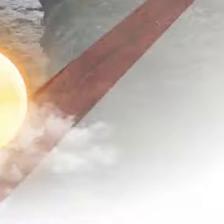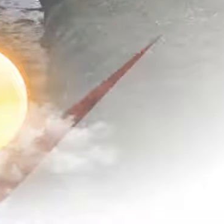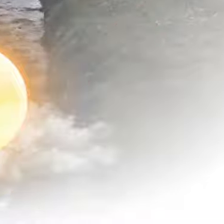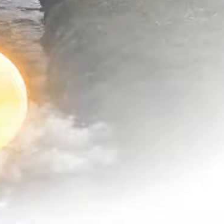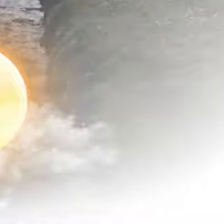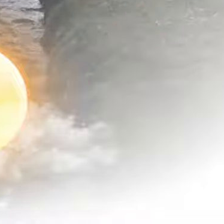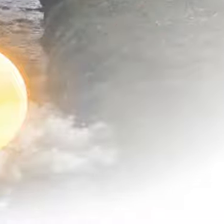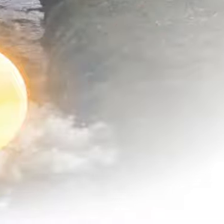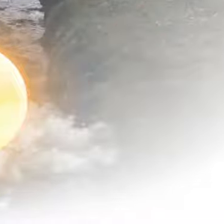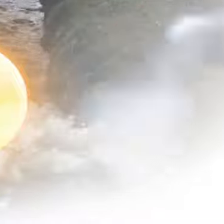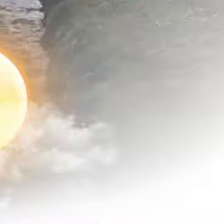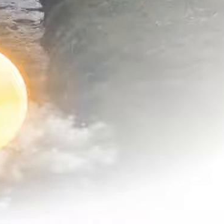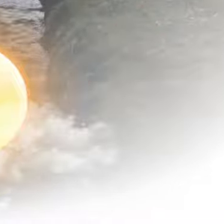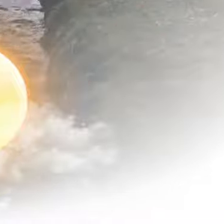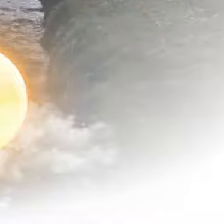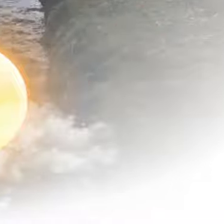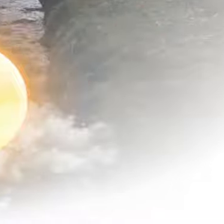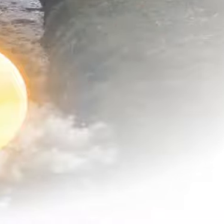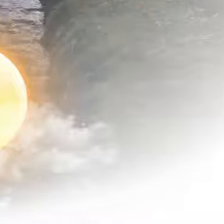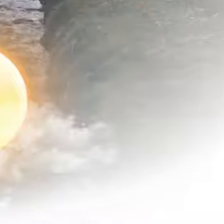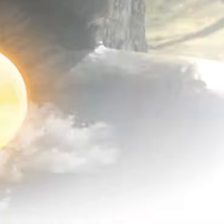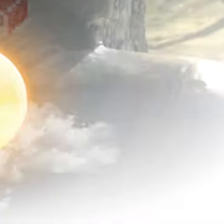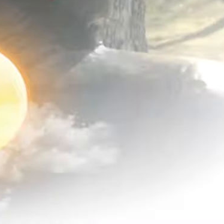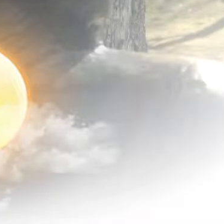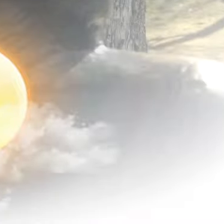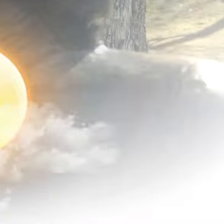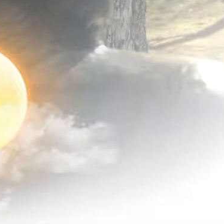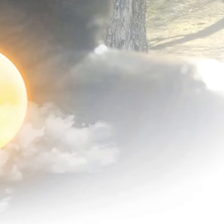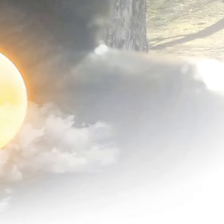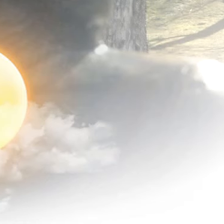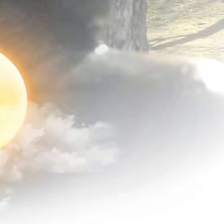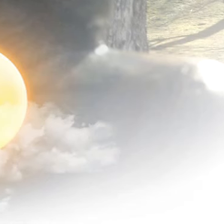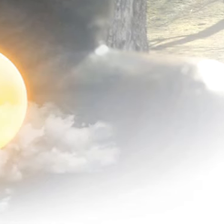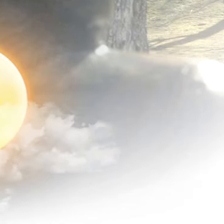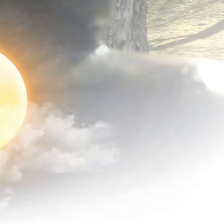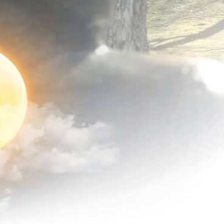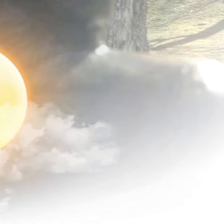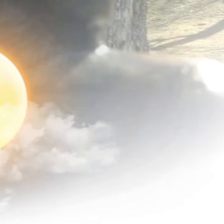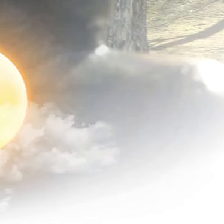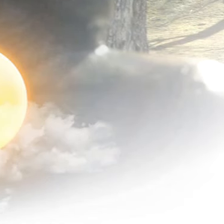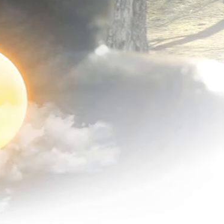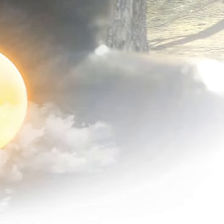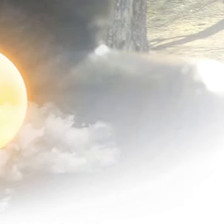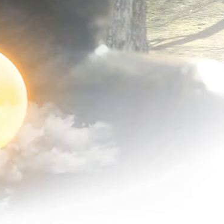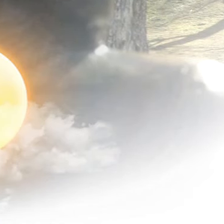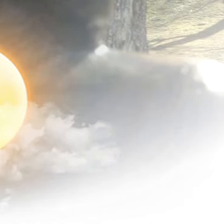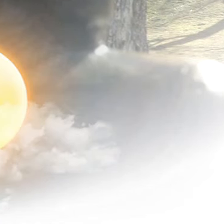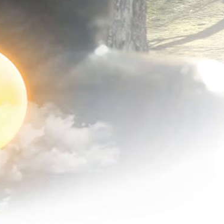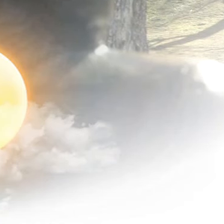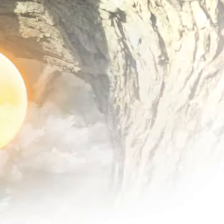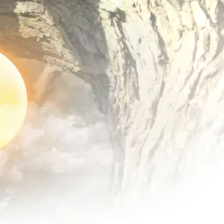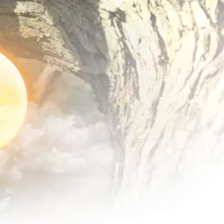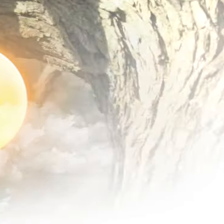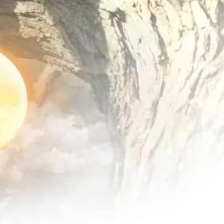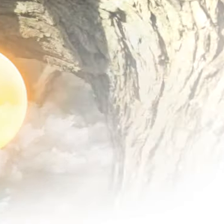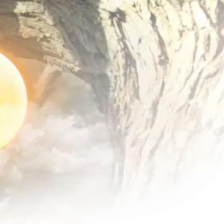слупок тэрмометра пакажа каля 7 градусаў цяпла, днём да плюс 14, а вечарам да плюс 10